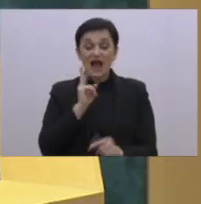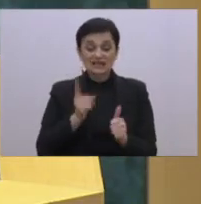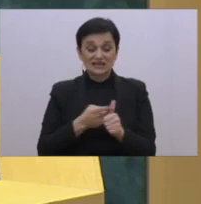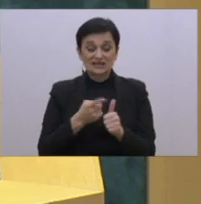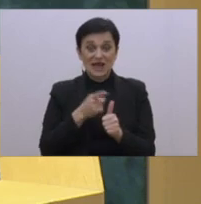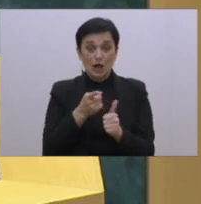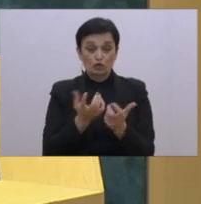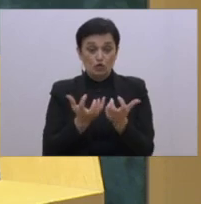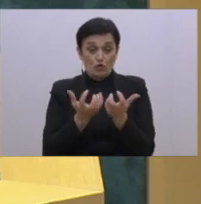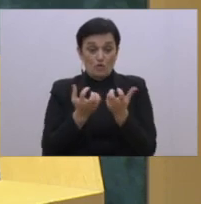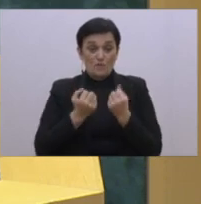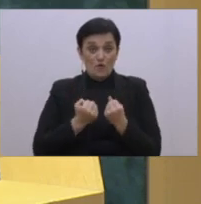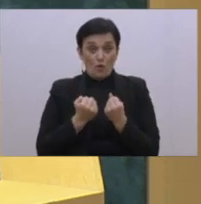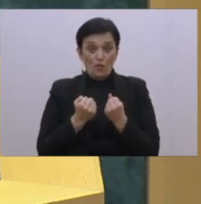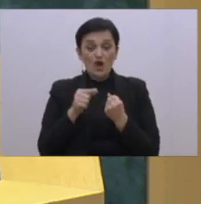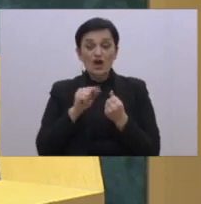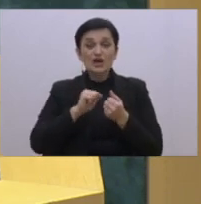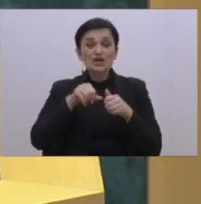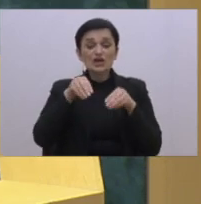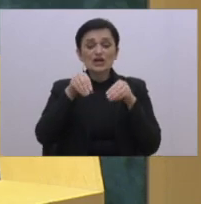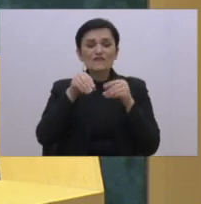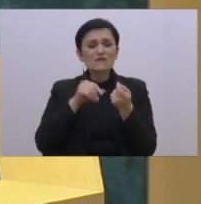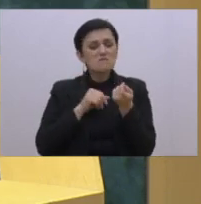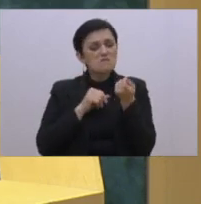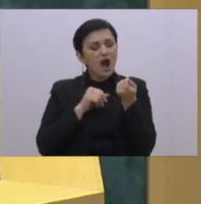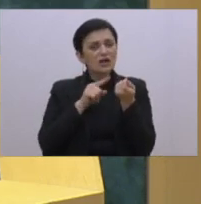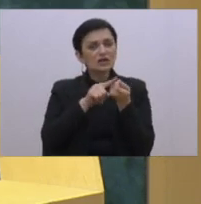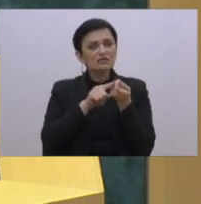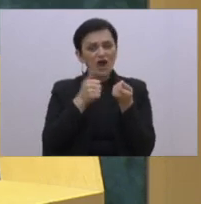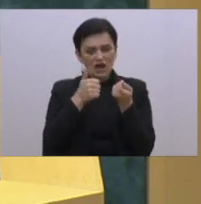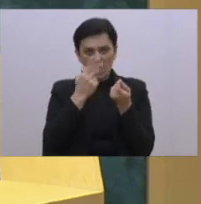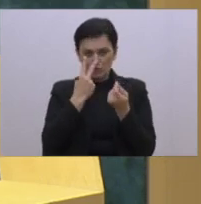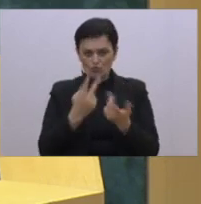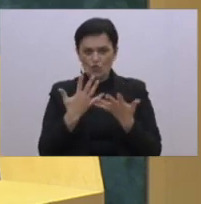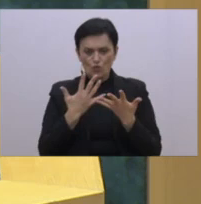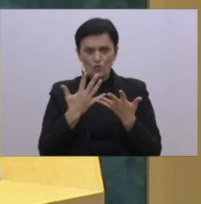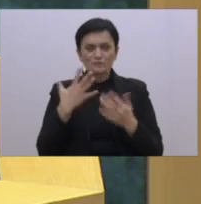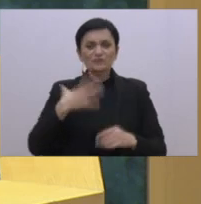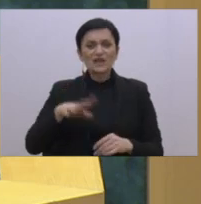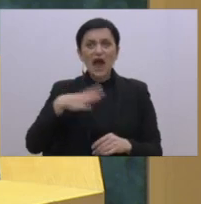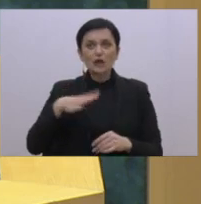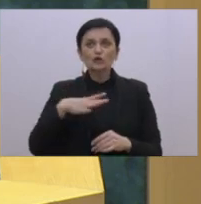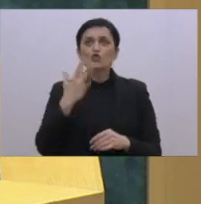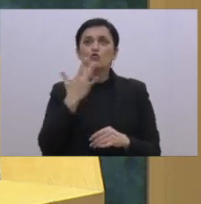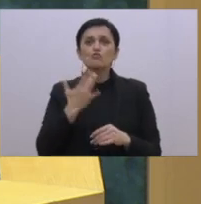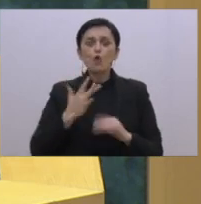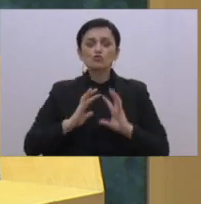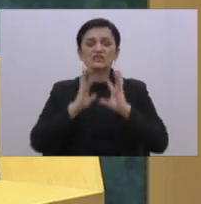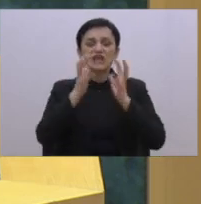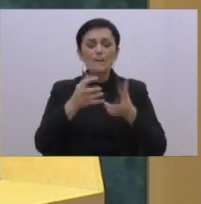სტატუსის მოპოვების საგა ის ქვიშის მარცვალი იყო, რომელშიც კარგად გამოჩნდა მთელი ქართული პოლიტიკური